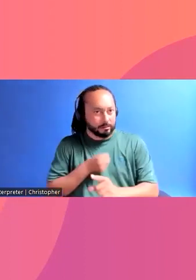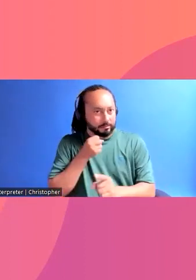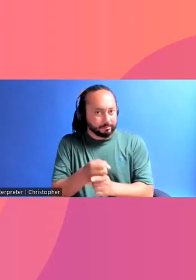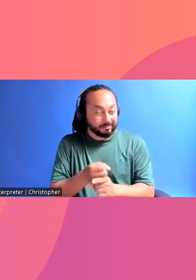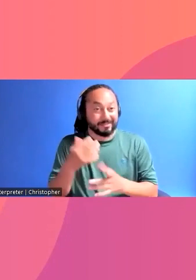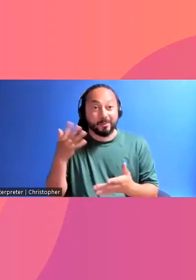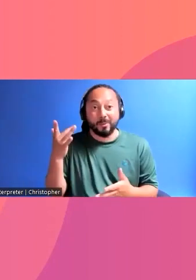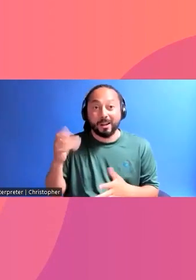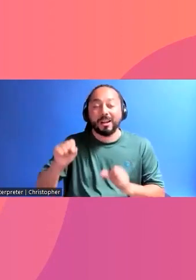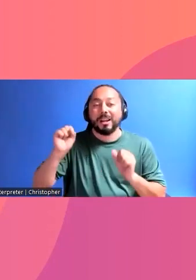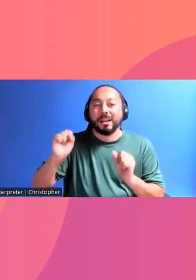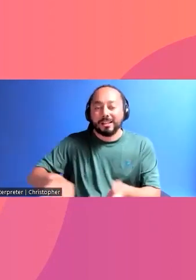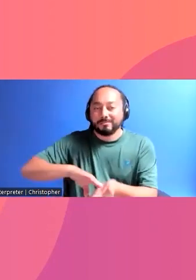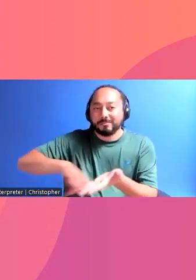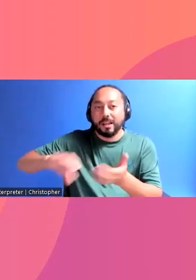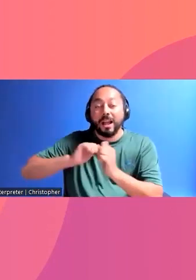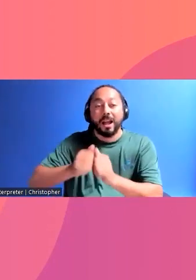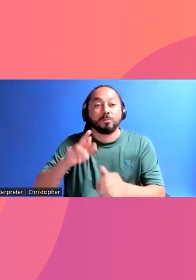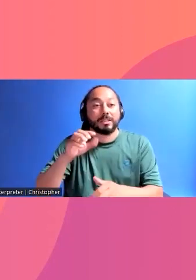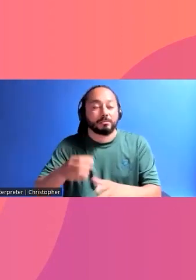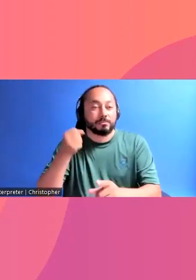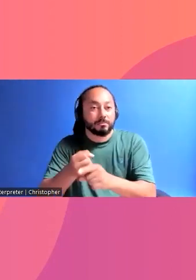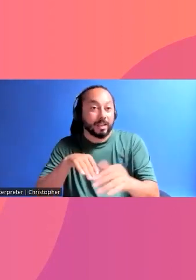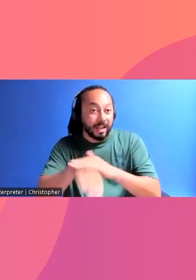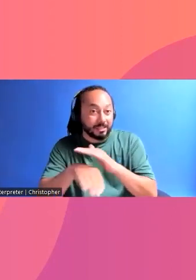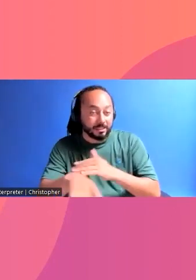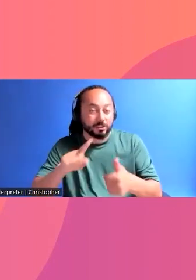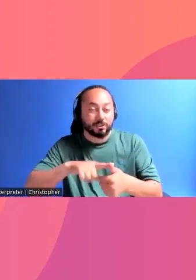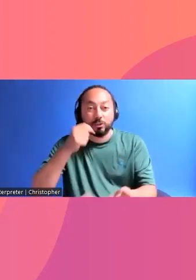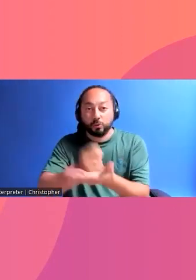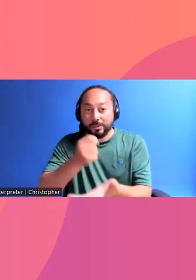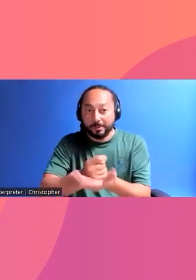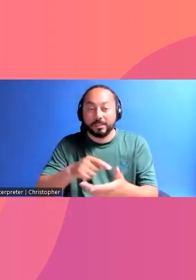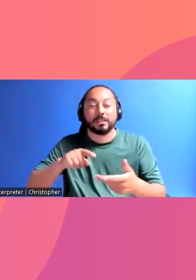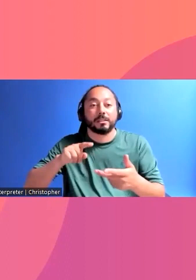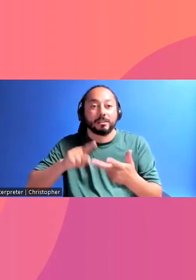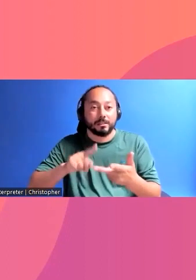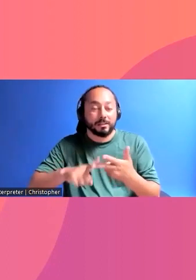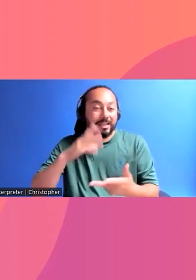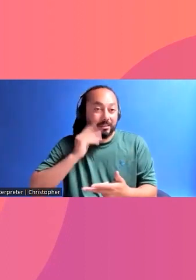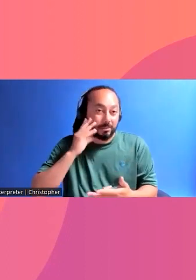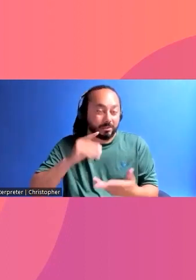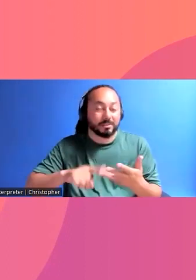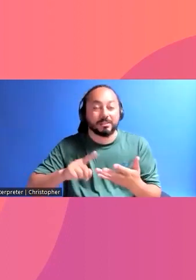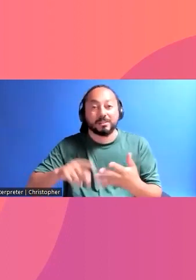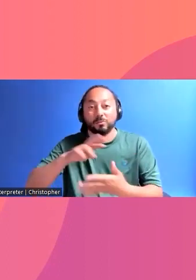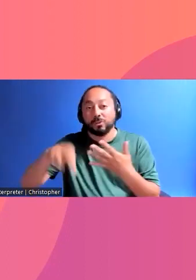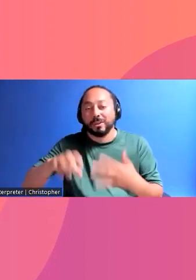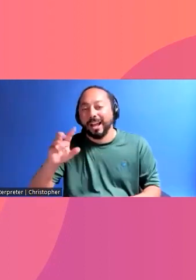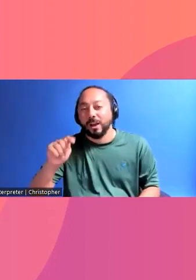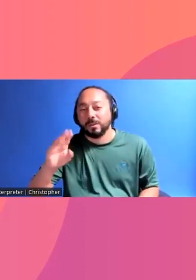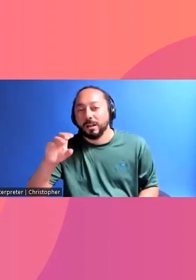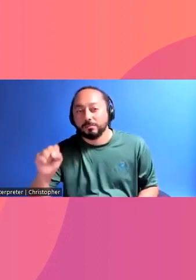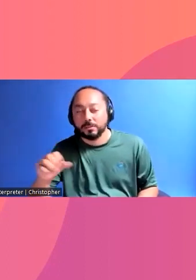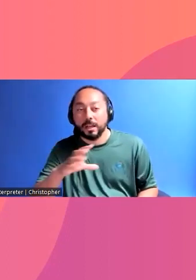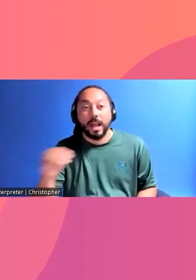plusieurs répercussions parce que la race va nous amener à ce que le racisme façonne l'accès, le traitement,